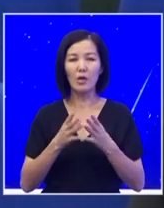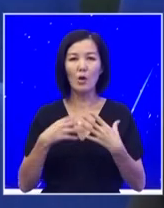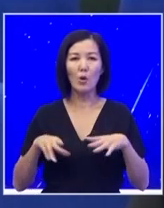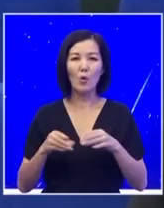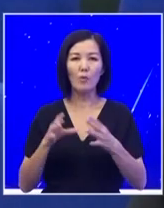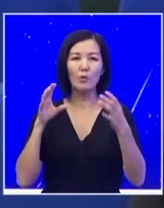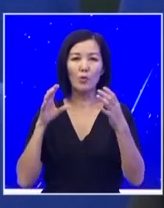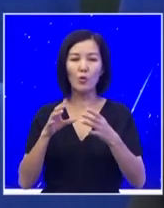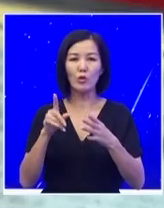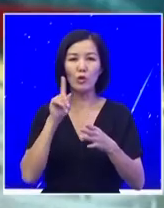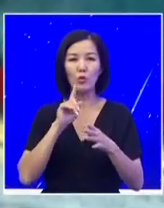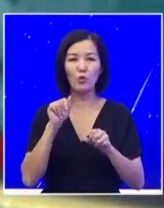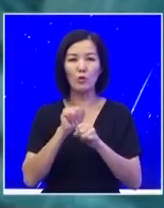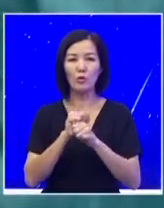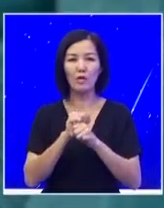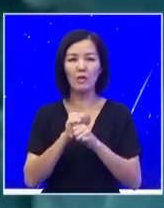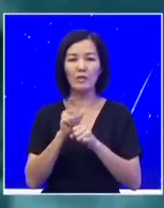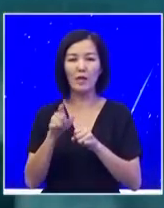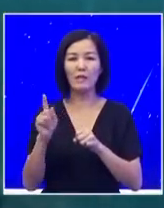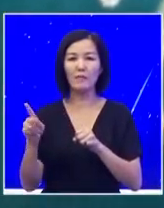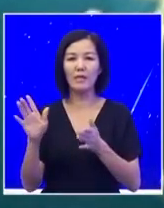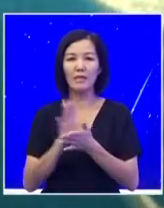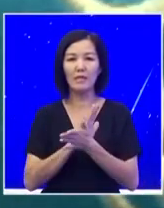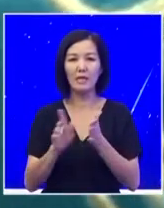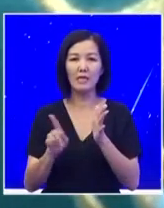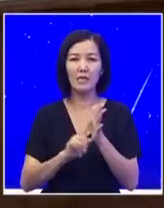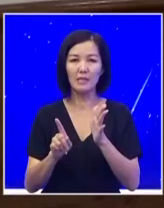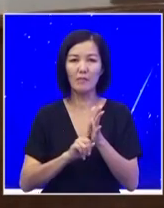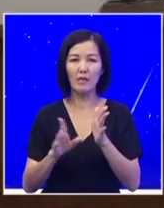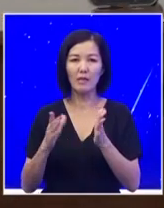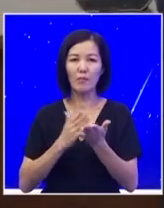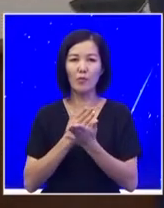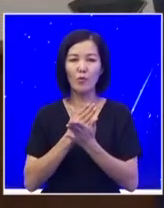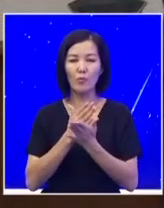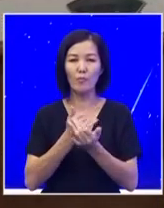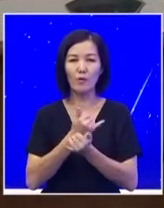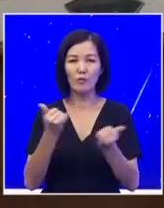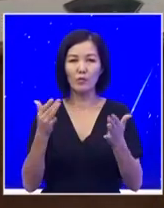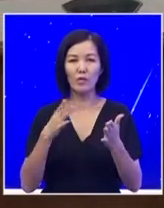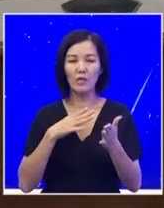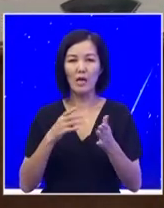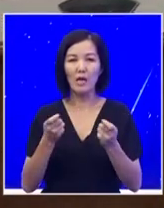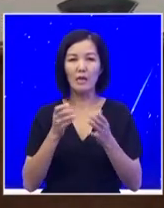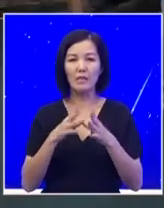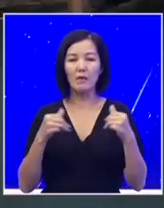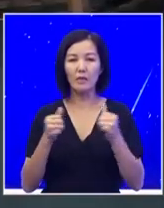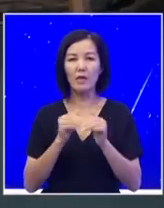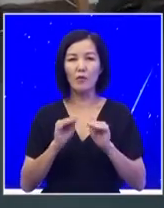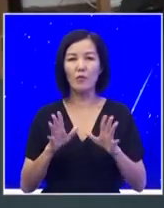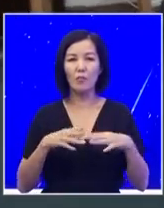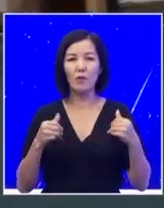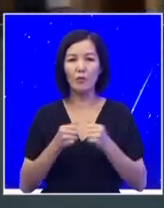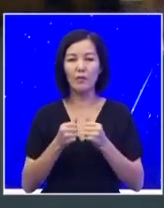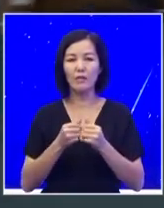тұста тұрғындарды тегін тасымалдап қызмет көрсетті. Ал жергілікті кәсіпкерлер аз қамтылған көп балалы отбасыларды, мұқтаждарды